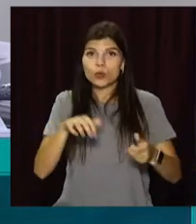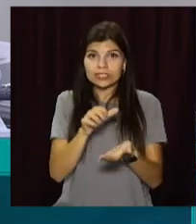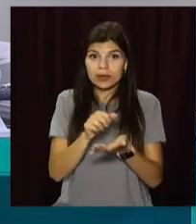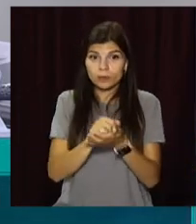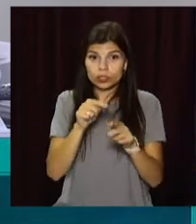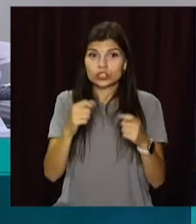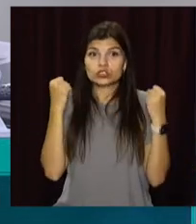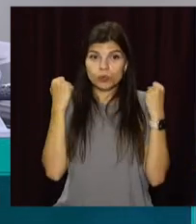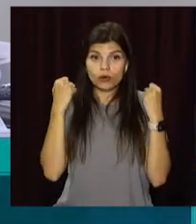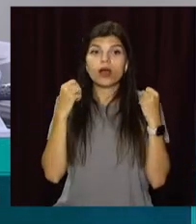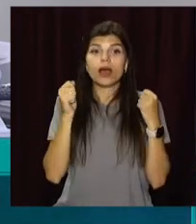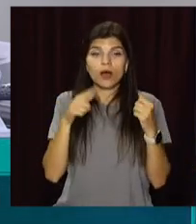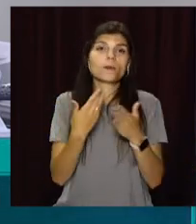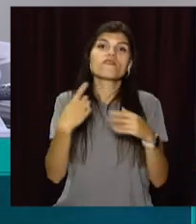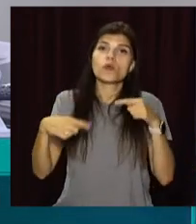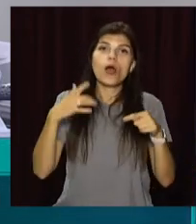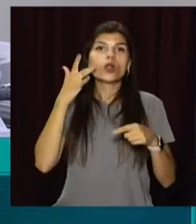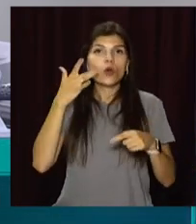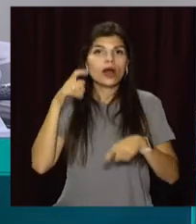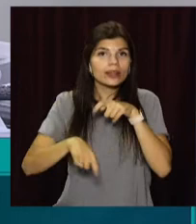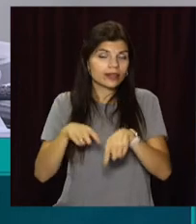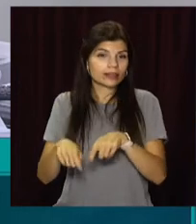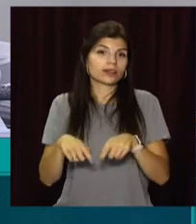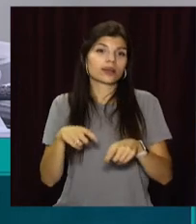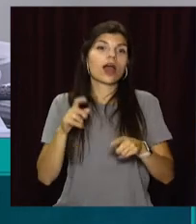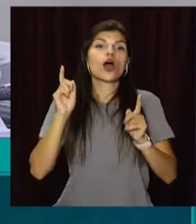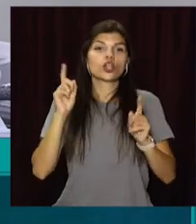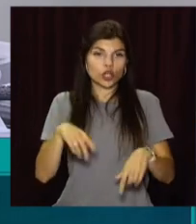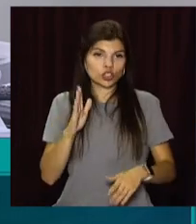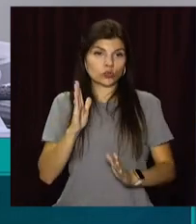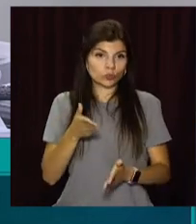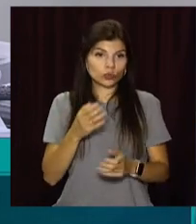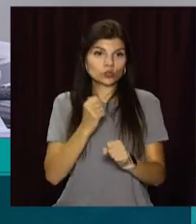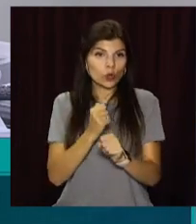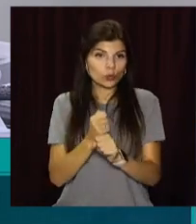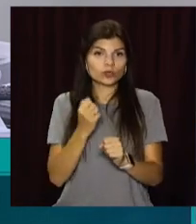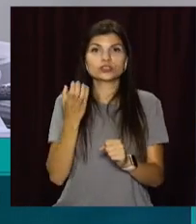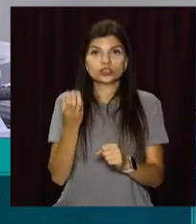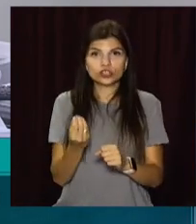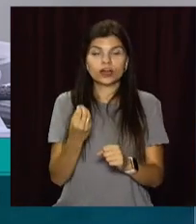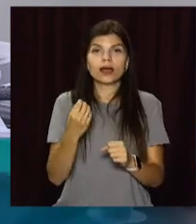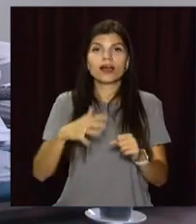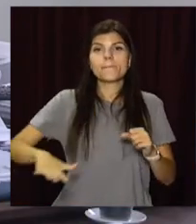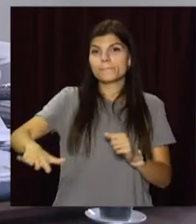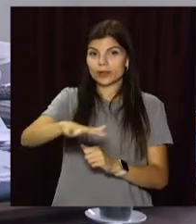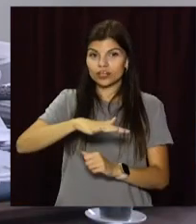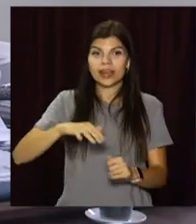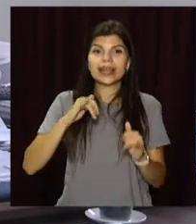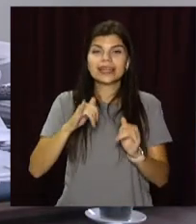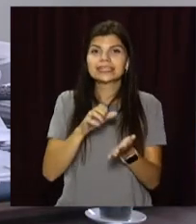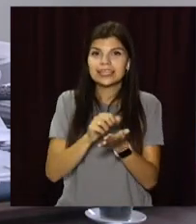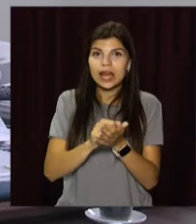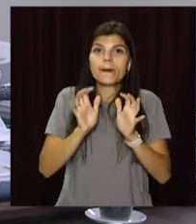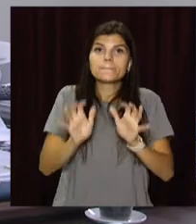займатися спортом, а саме футболом, легкою атлетикою, а також будуть зроблені ще майданчики для